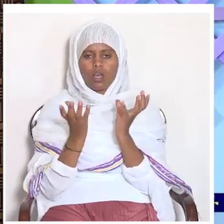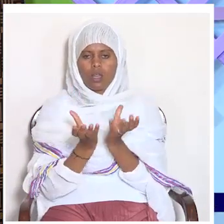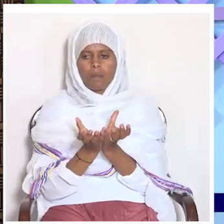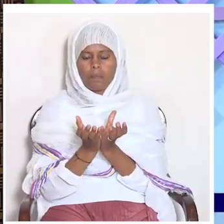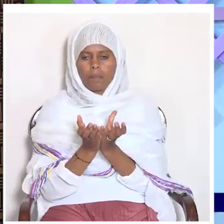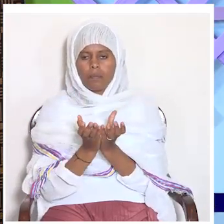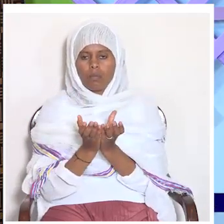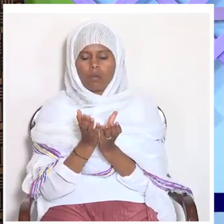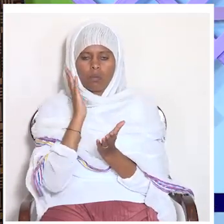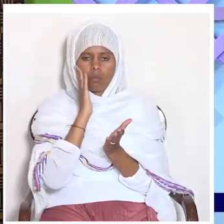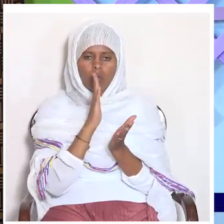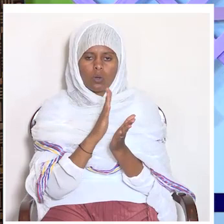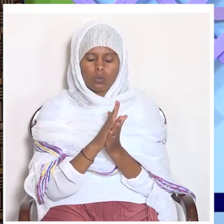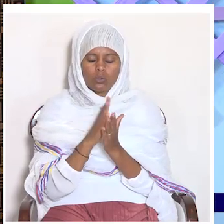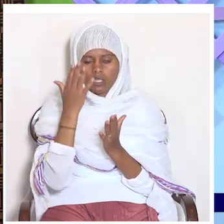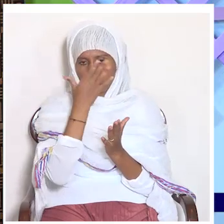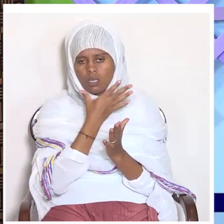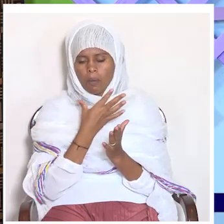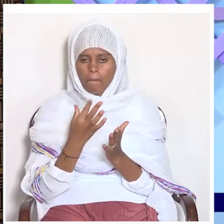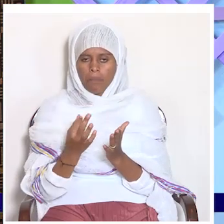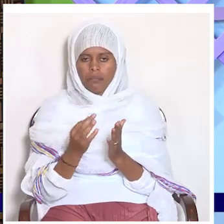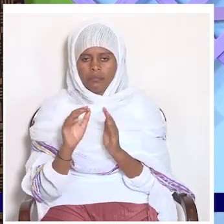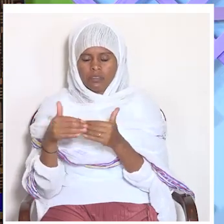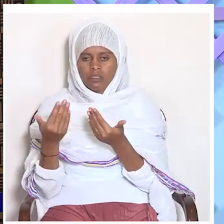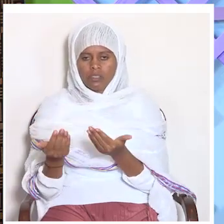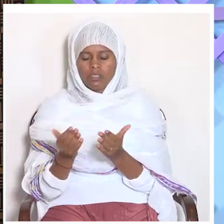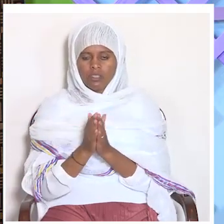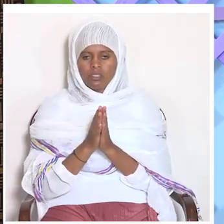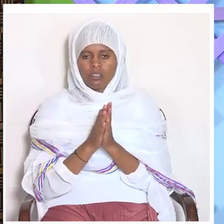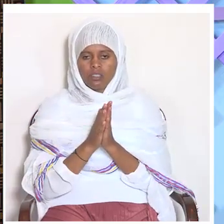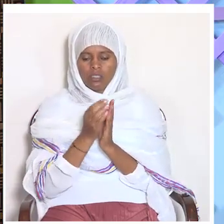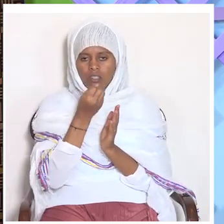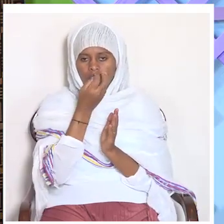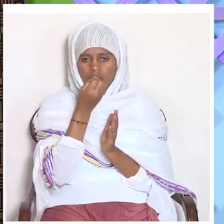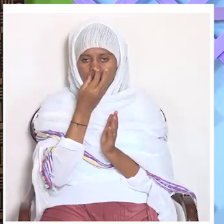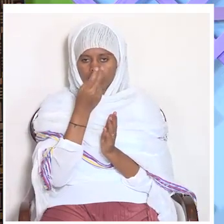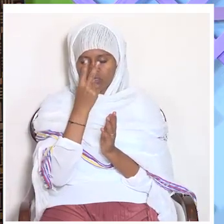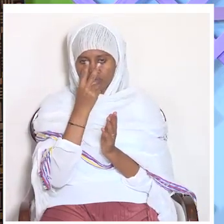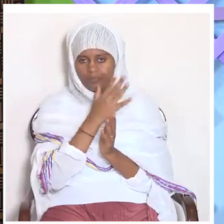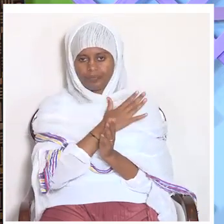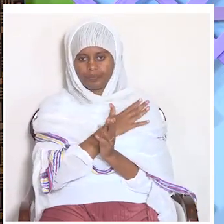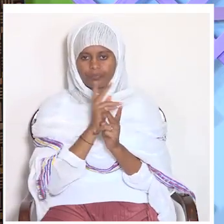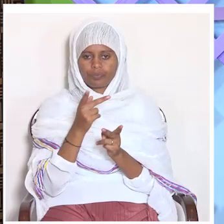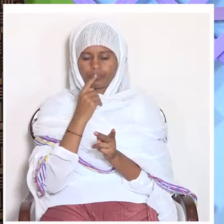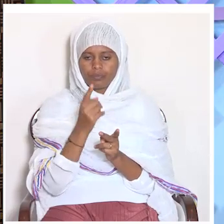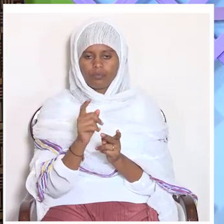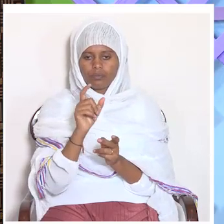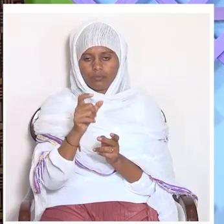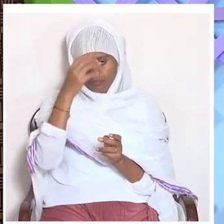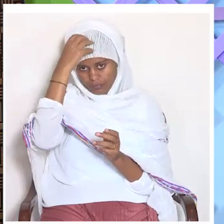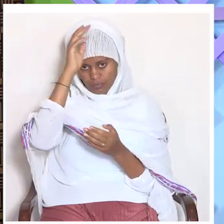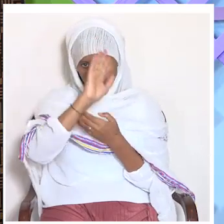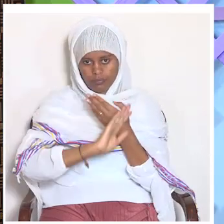ንኩሉ ዓለም ብምሕረቱ ዘፀበቐ ብምሕረቱ ዘንፀባረቐ ዕምባባ ንክትሪኦ ደስ ከም